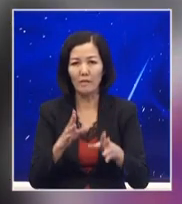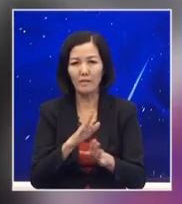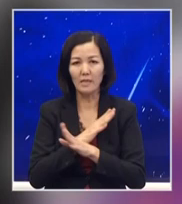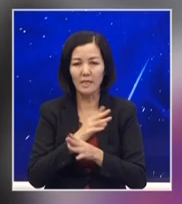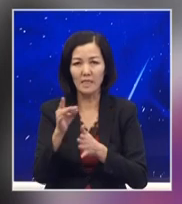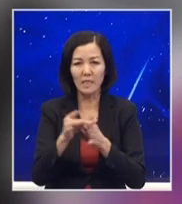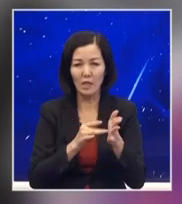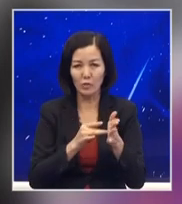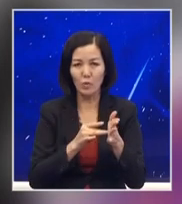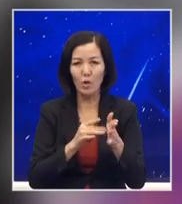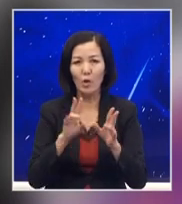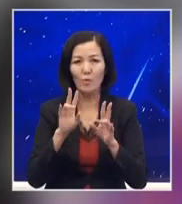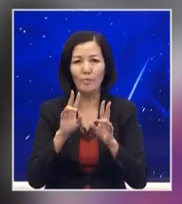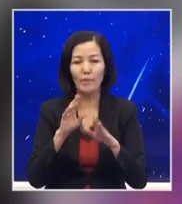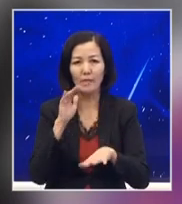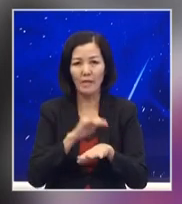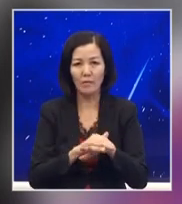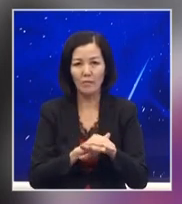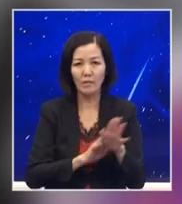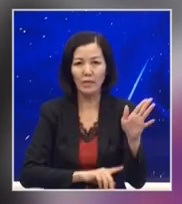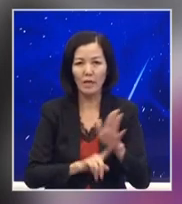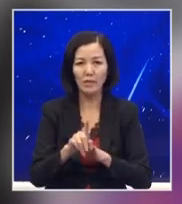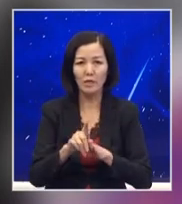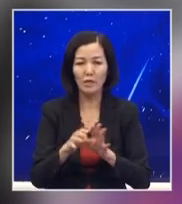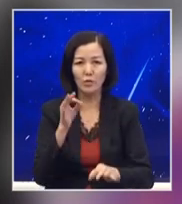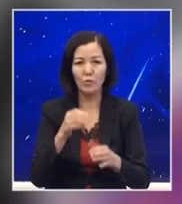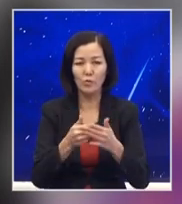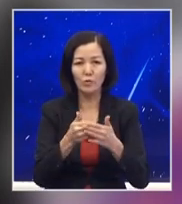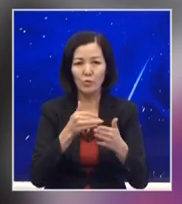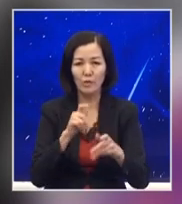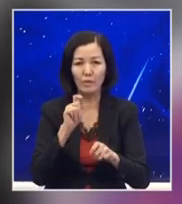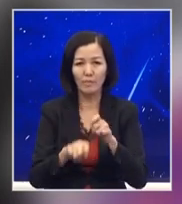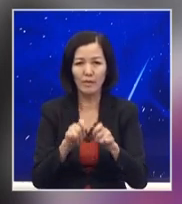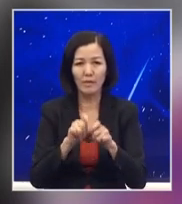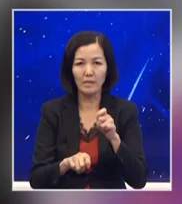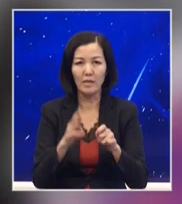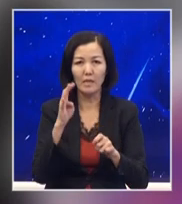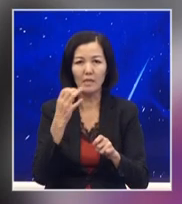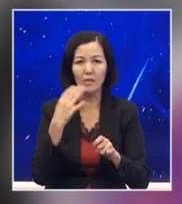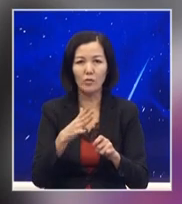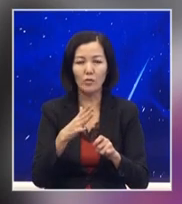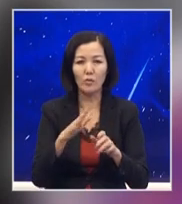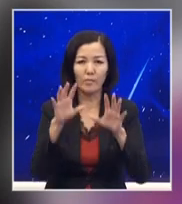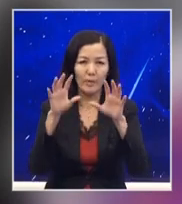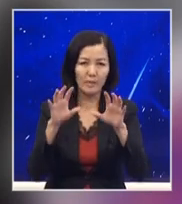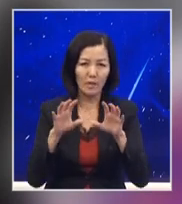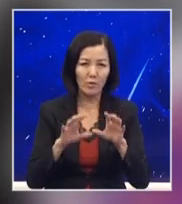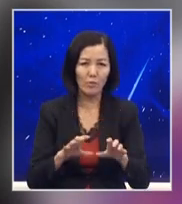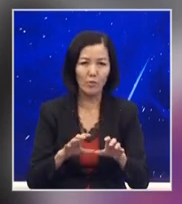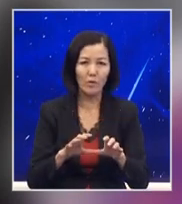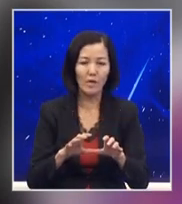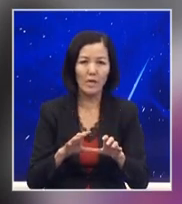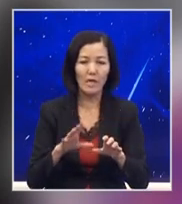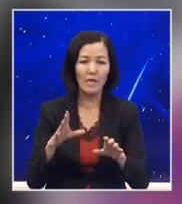на месте происшествия. По данному факту начато досудебное производство по статье 345, части 3